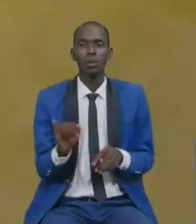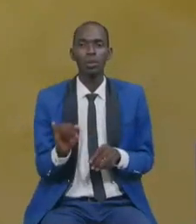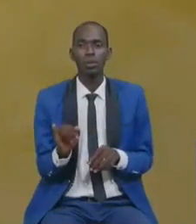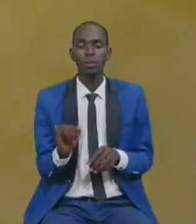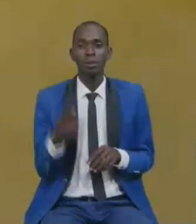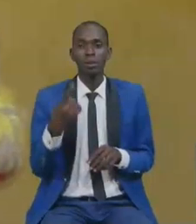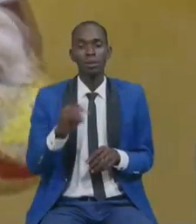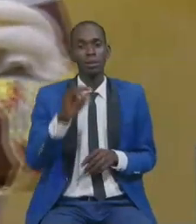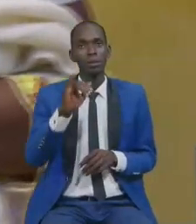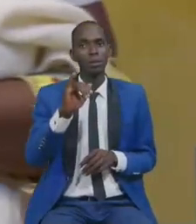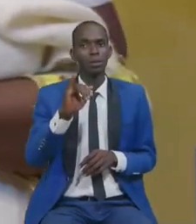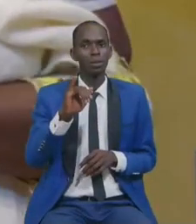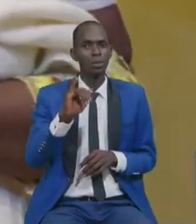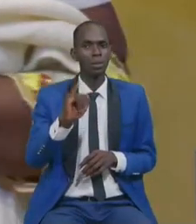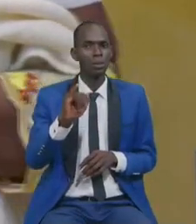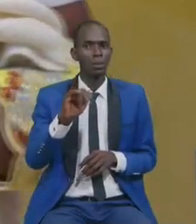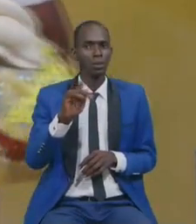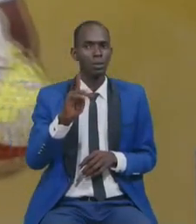d'Ikorodou,